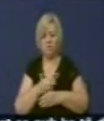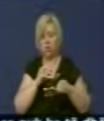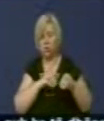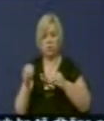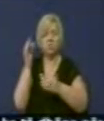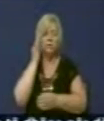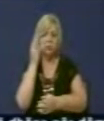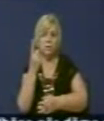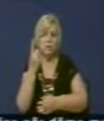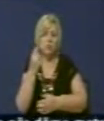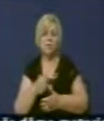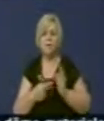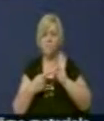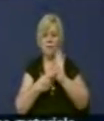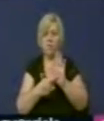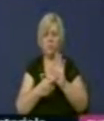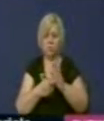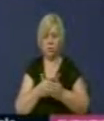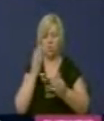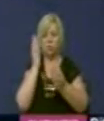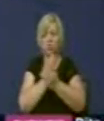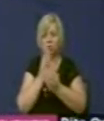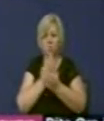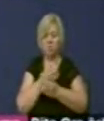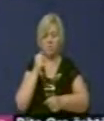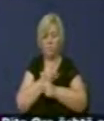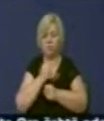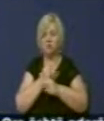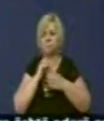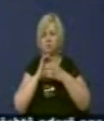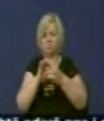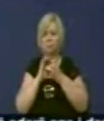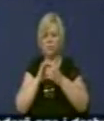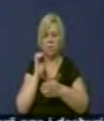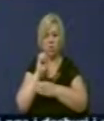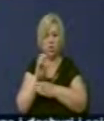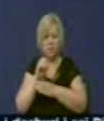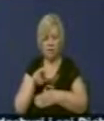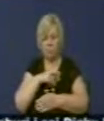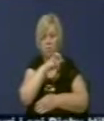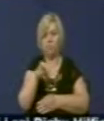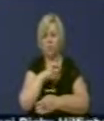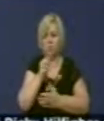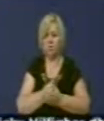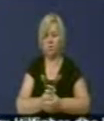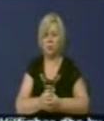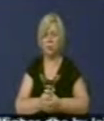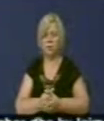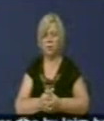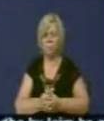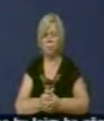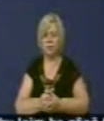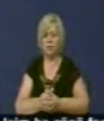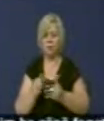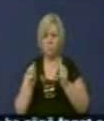mbas edhe Serbia pushon të ca nga puna e saj kundër Kosovës. Kjo mund të ketë qenë e vërtet, veç se një